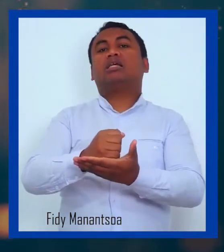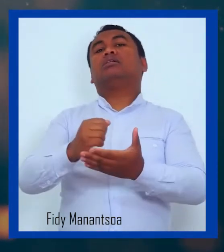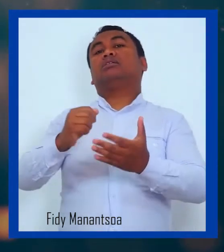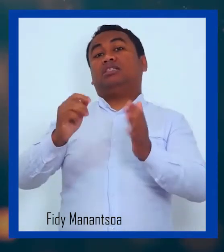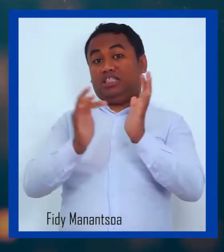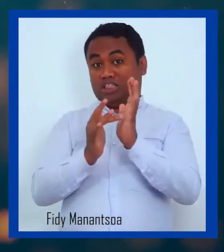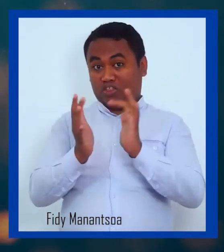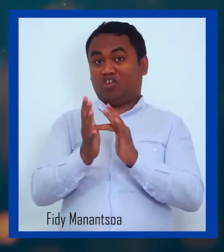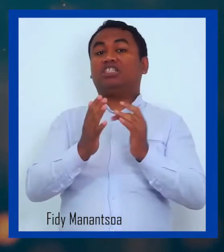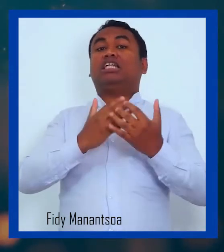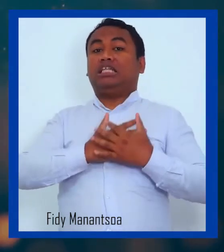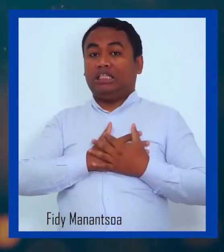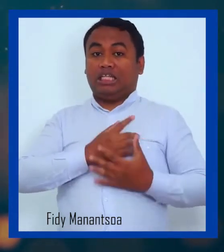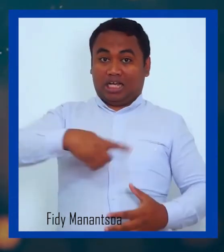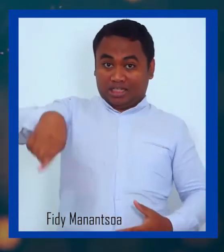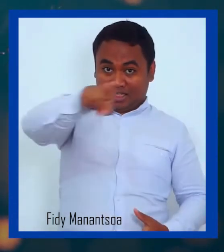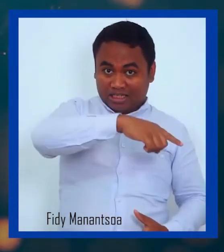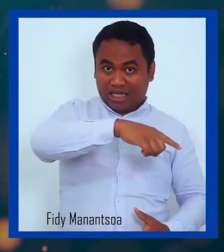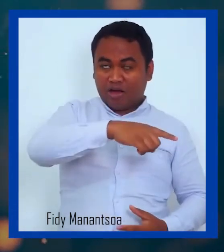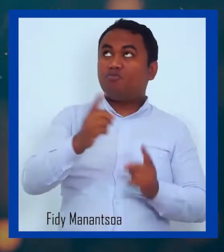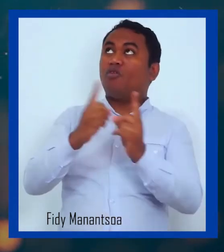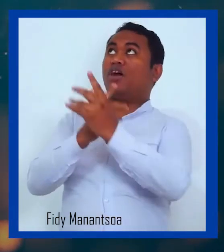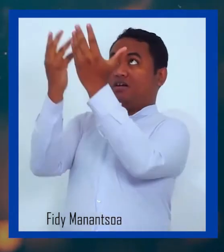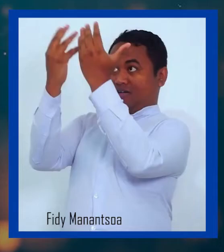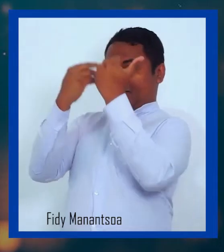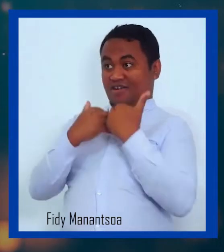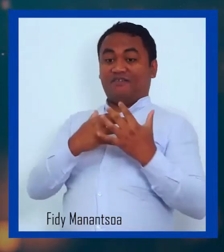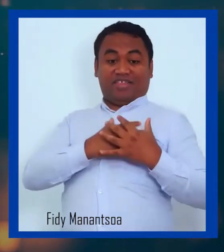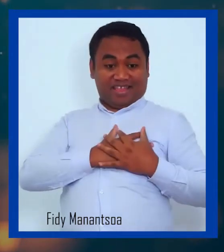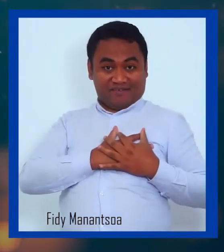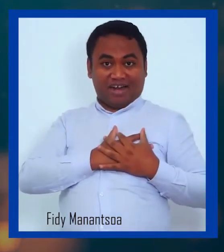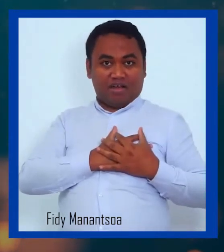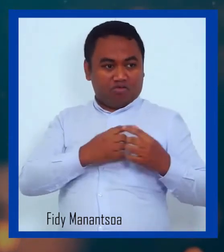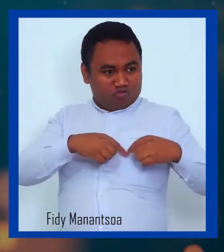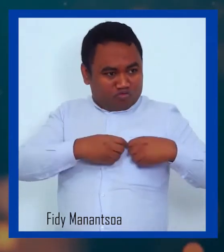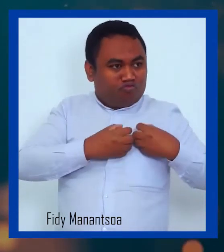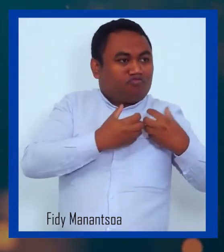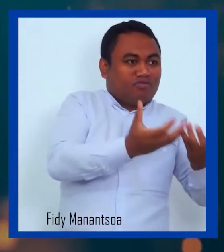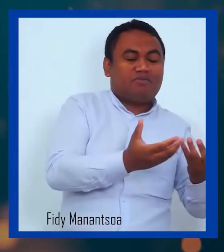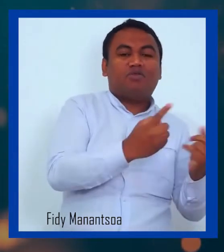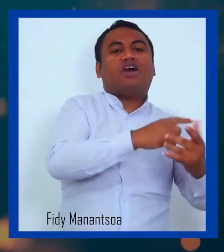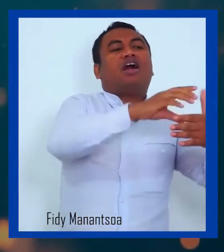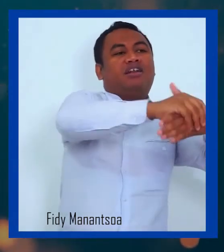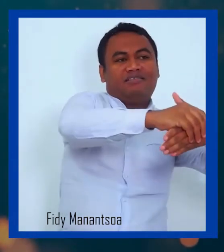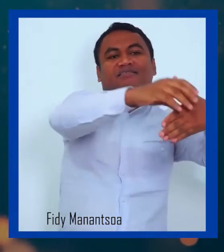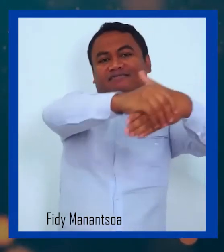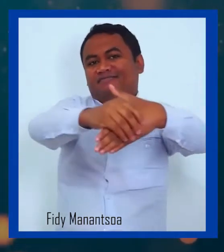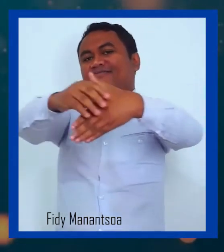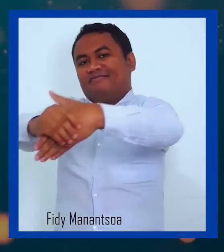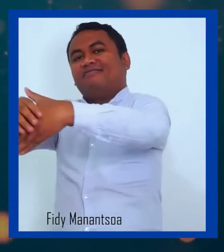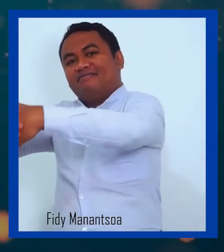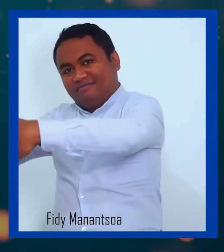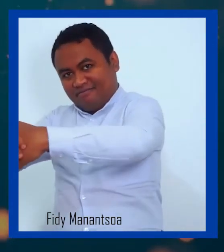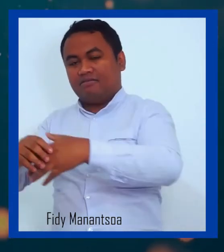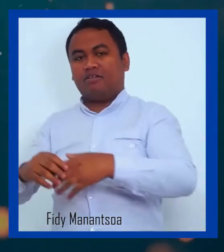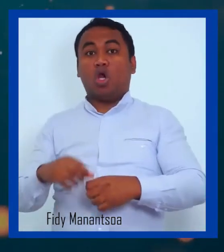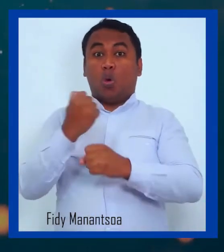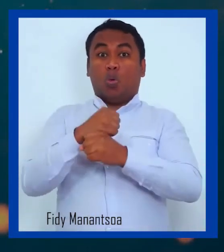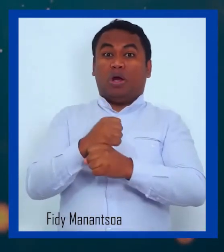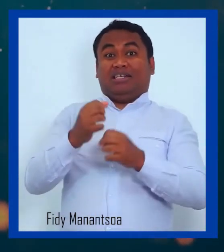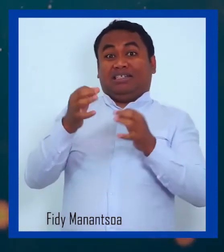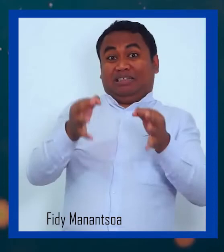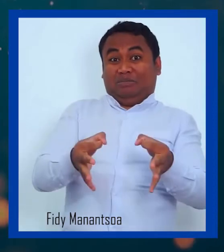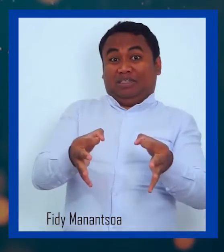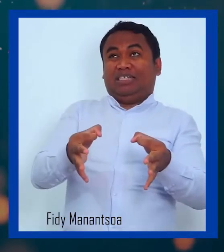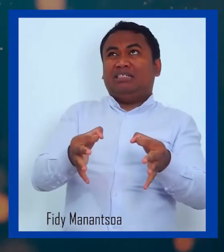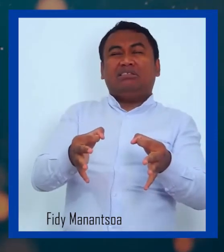ianao. Izay ianao vao afaka hanana ilay fitiavana agape hitiavanao ny olona amin'izay. Fa raha mbola tsy resy lahatra ny fitiavan'i Kristy io ianao dia mbola